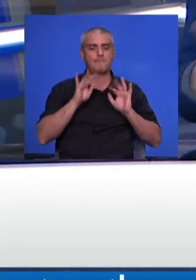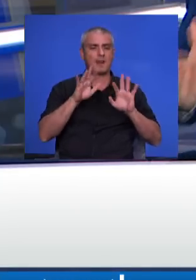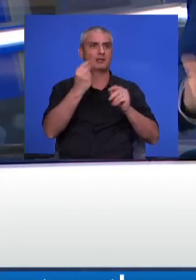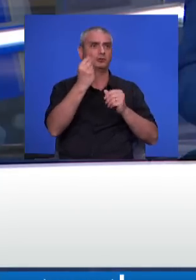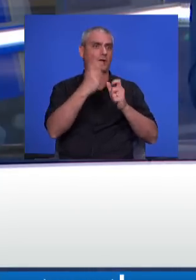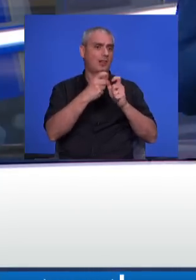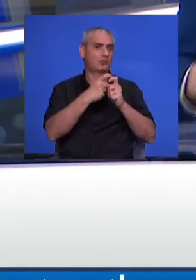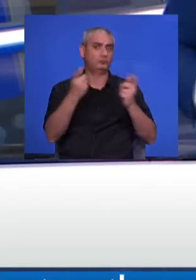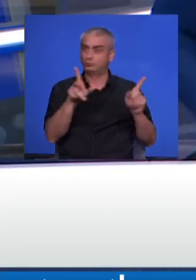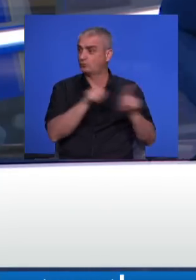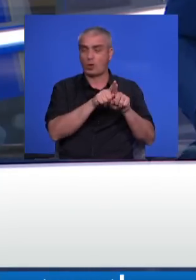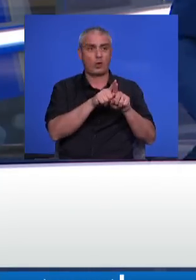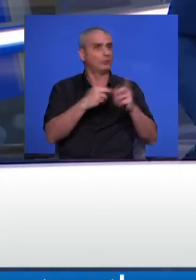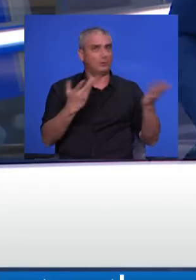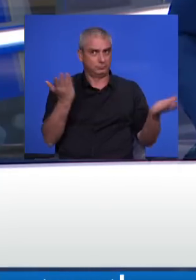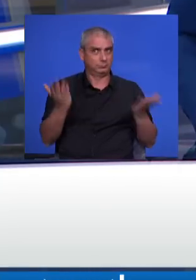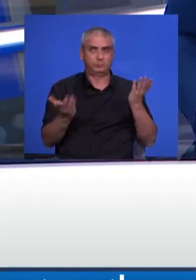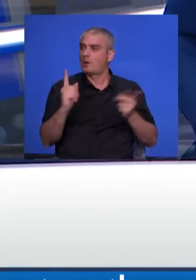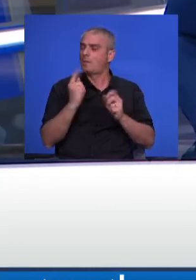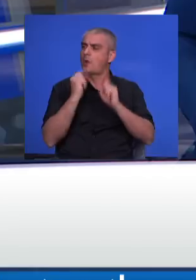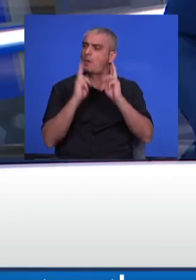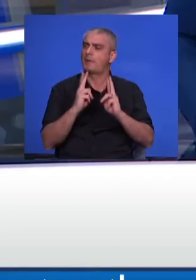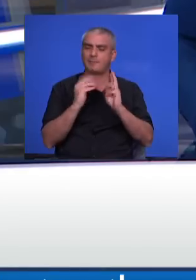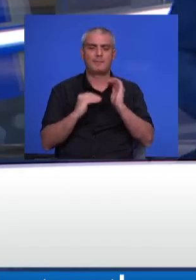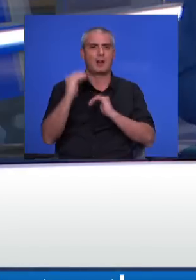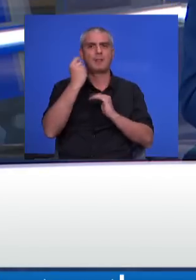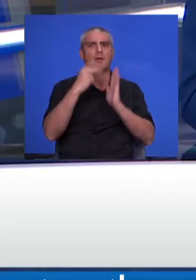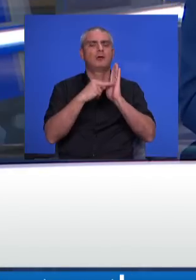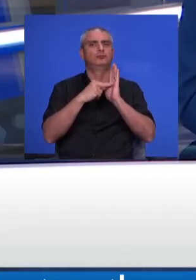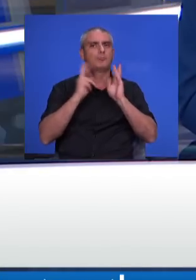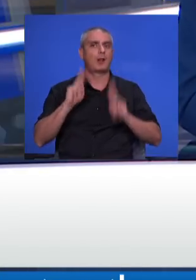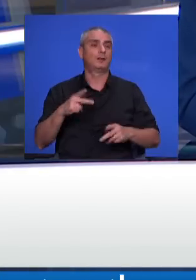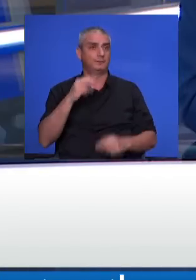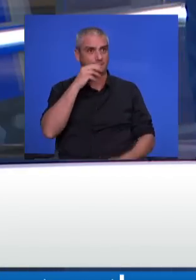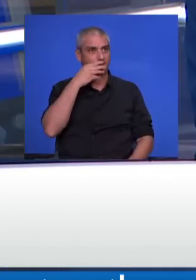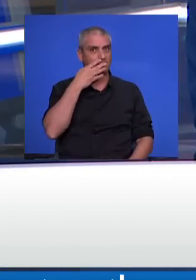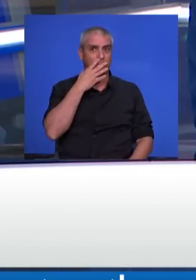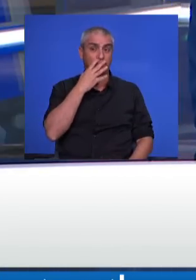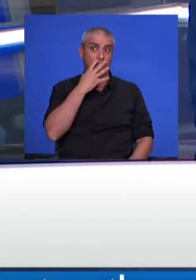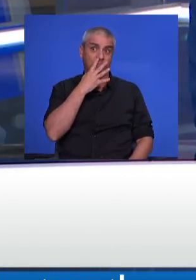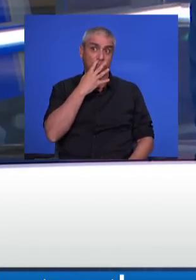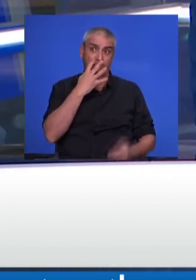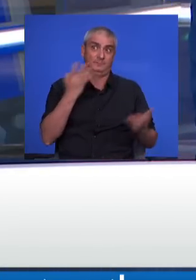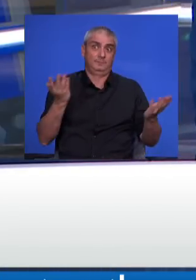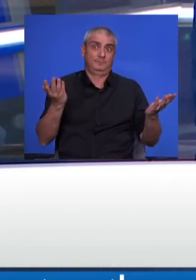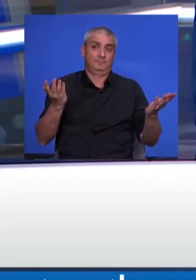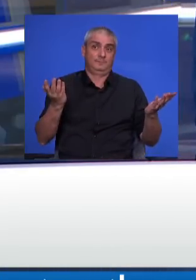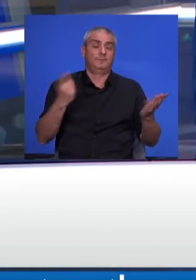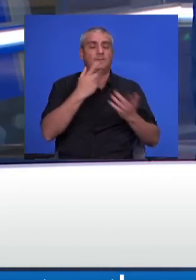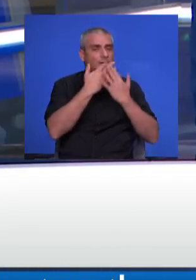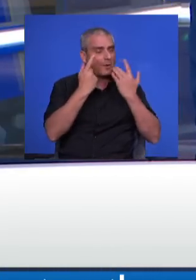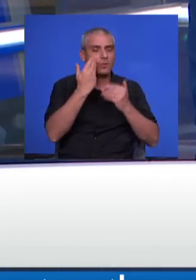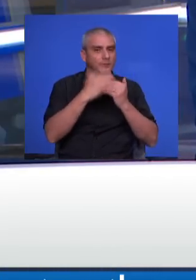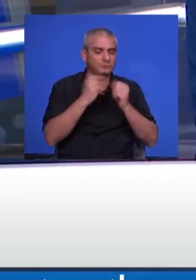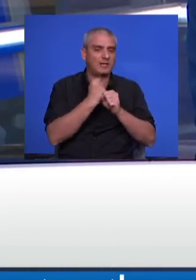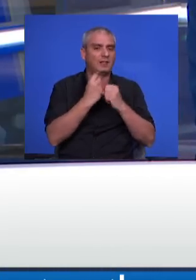אותו סמוטריץ'. למה הם לא מקפיאים את העלייה במחירי החשמל לגמרי? אז שוב, אני לא... אתה מבין? אז הם לא, במתח בסדר, הזה. לא, בסדר, ברור שבסוף צריך לעשות